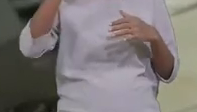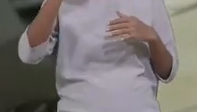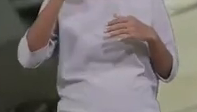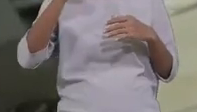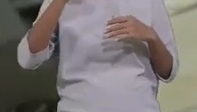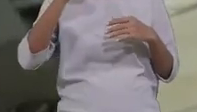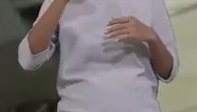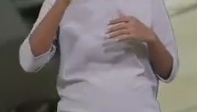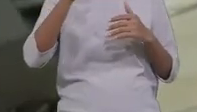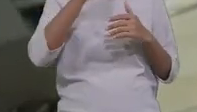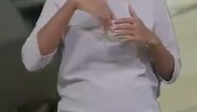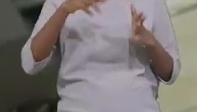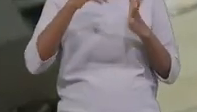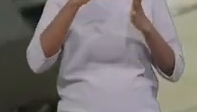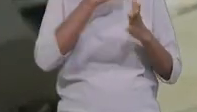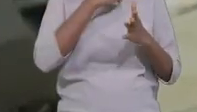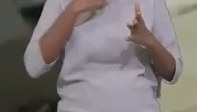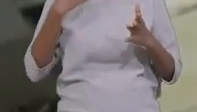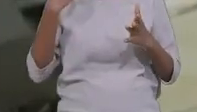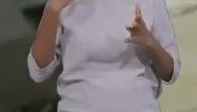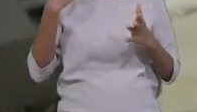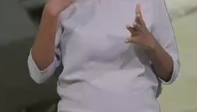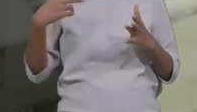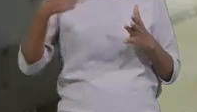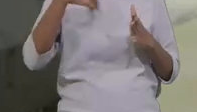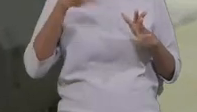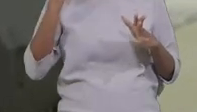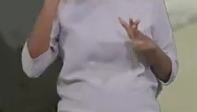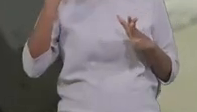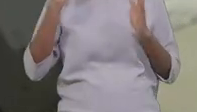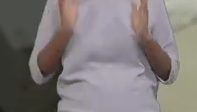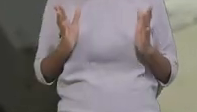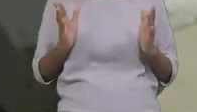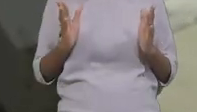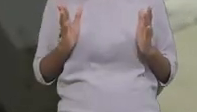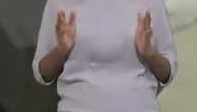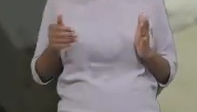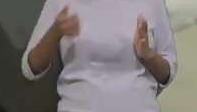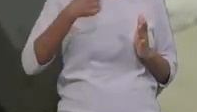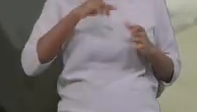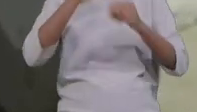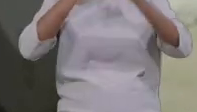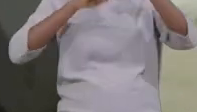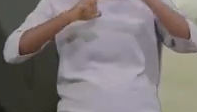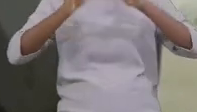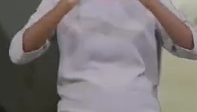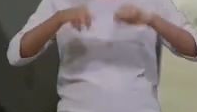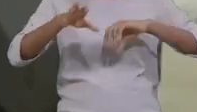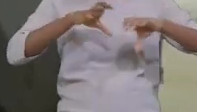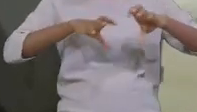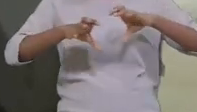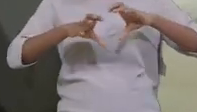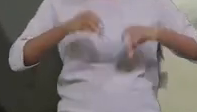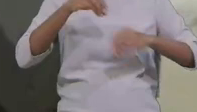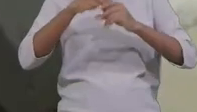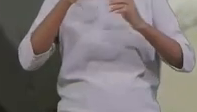que ce que tout homme, tout pasteur, tout prédicateur, tout prophète peut